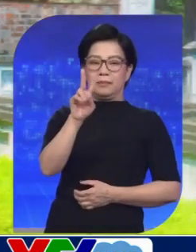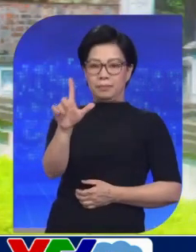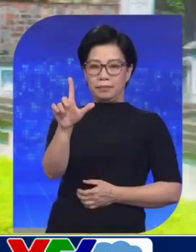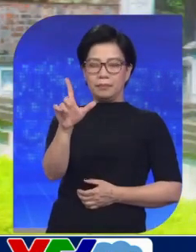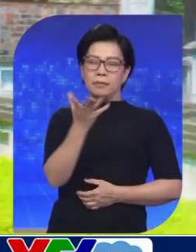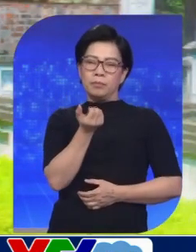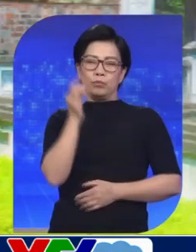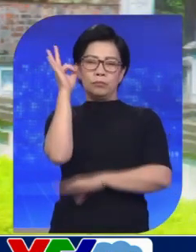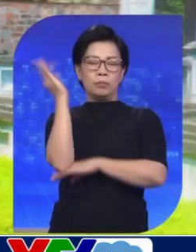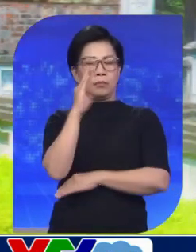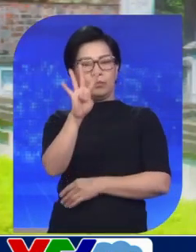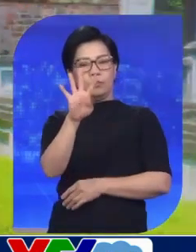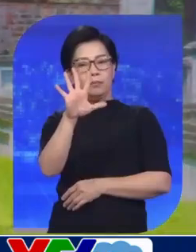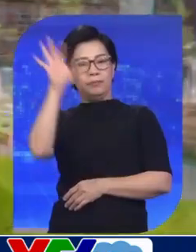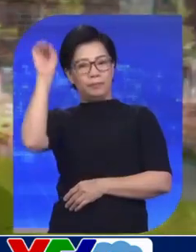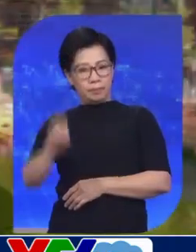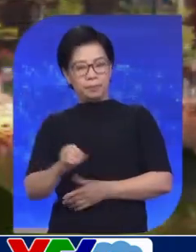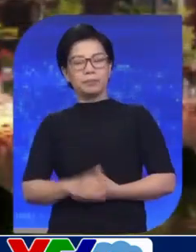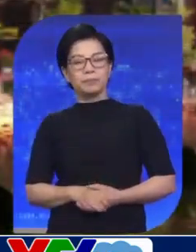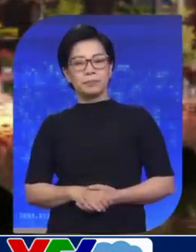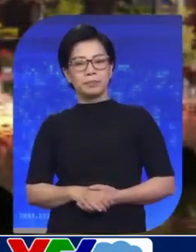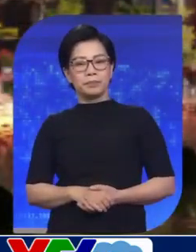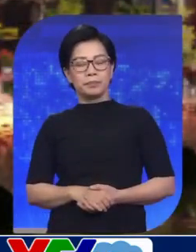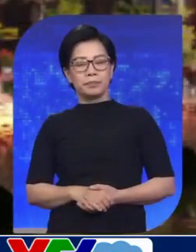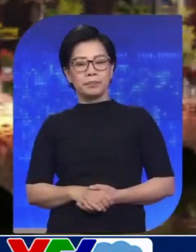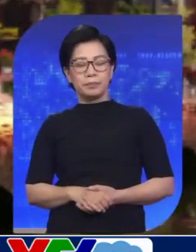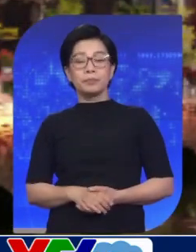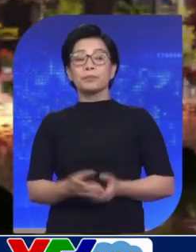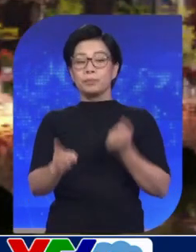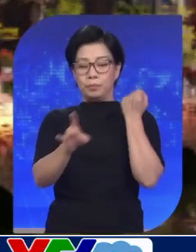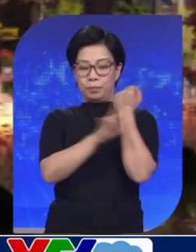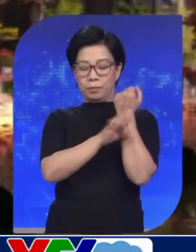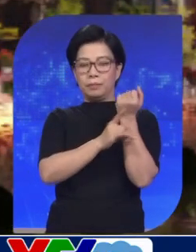ẩm vào buổi trưa khoảng 45%. Thành phố Huế dự báo